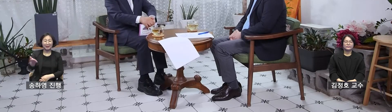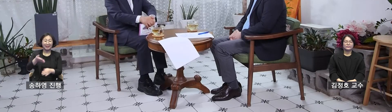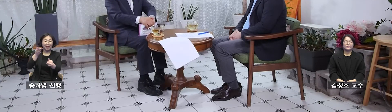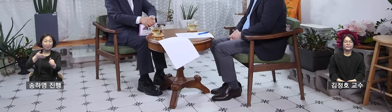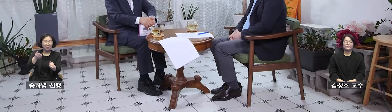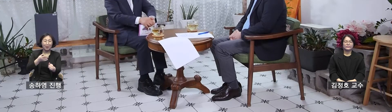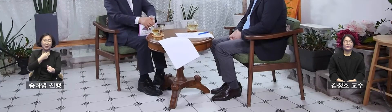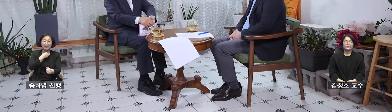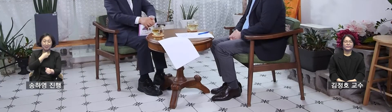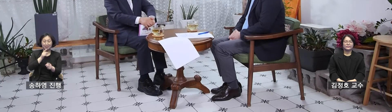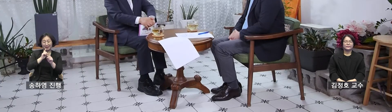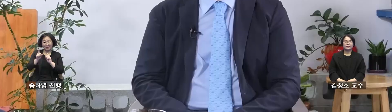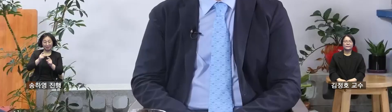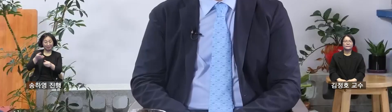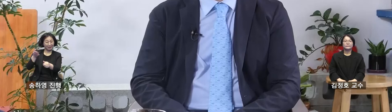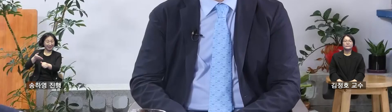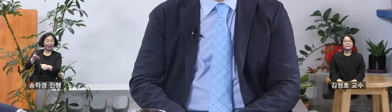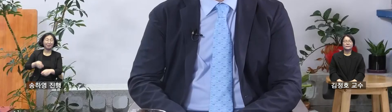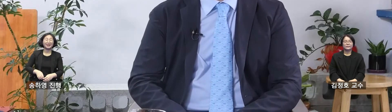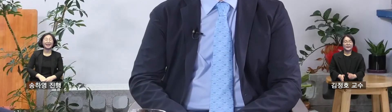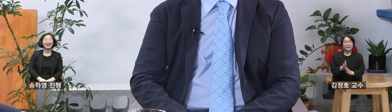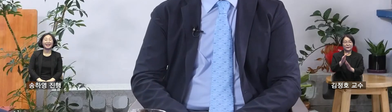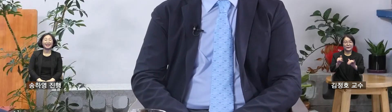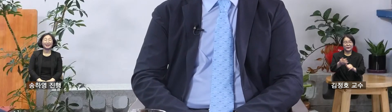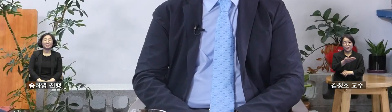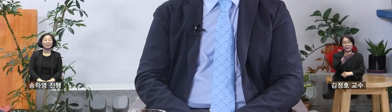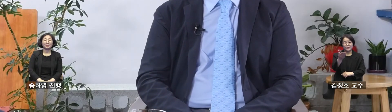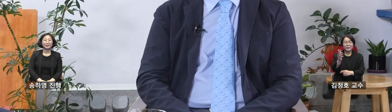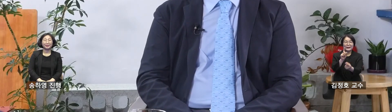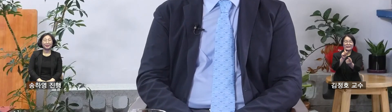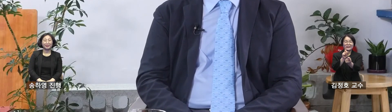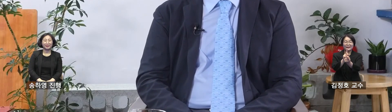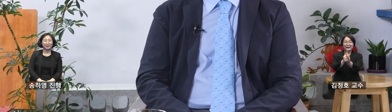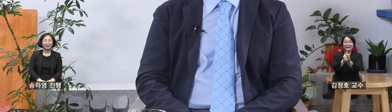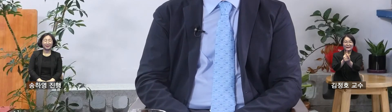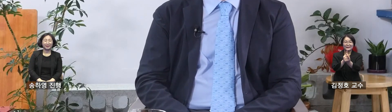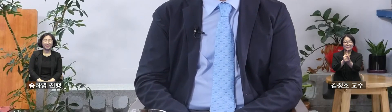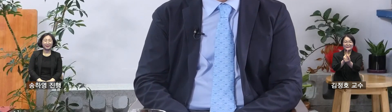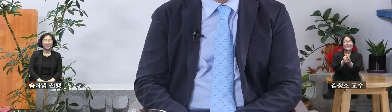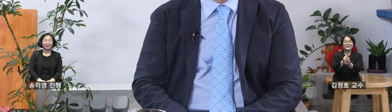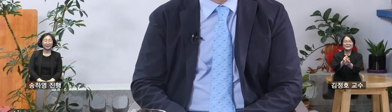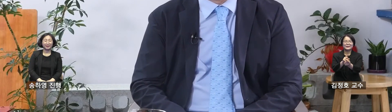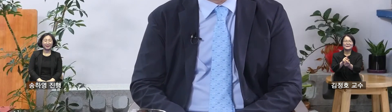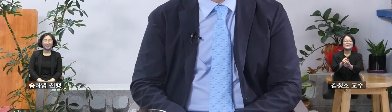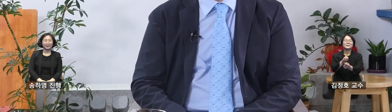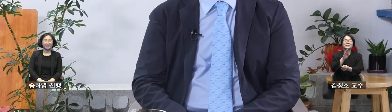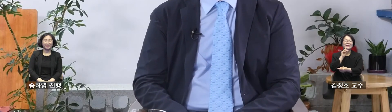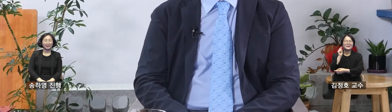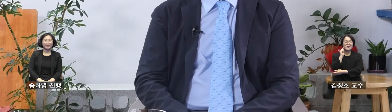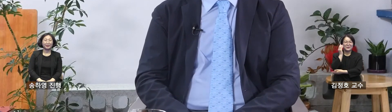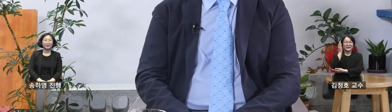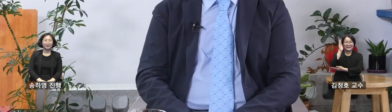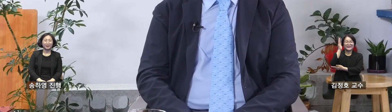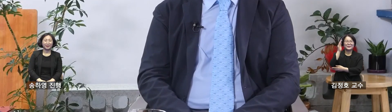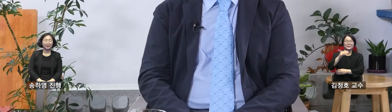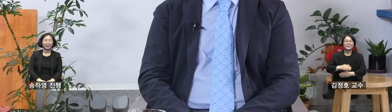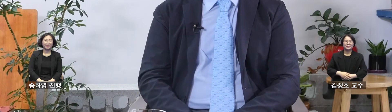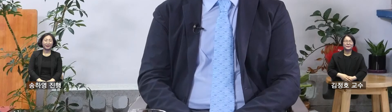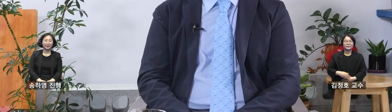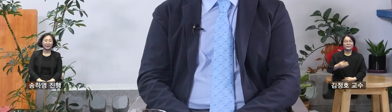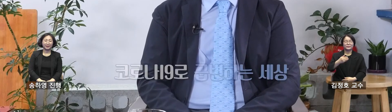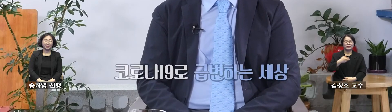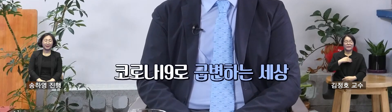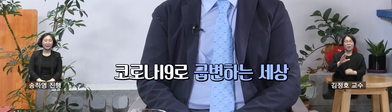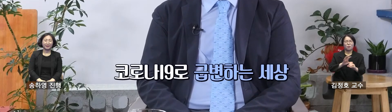한번 해주실까요? 네, 이렇게 시청자 여러분들 만나게 돼서 대단히 영광스럽습니다.